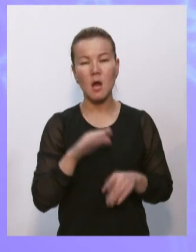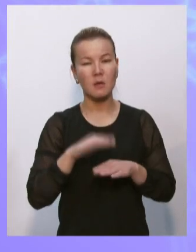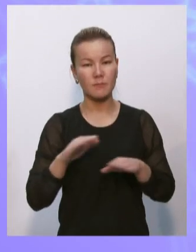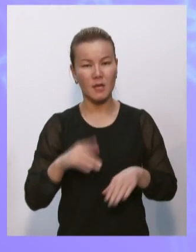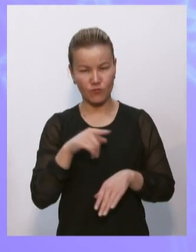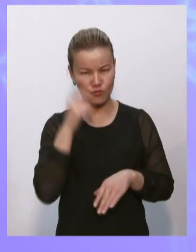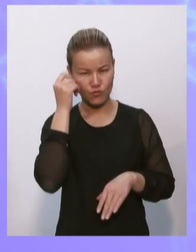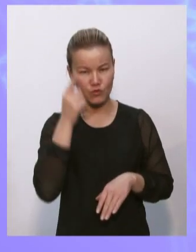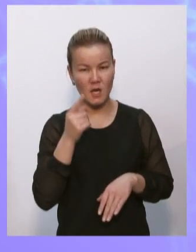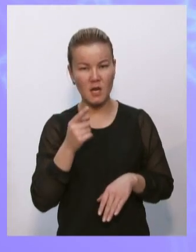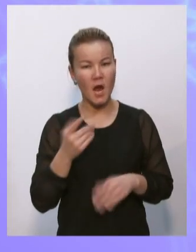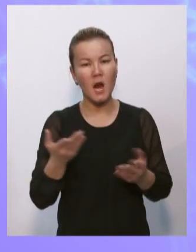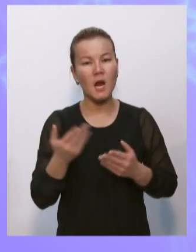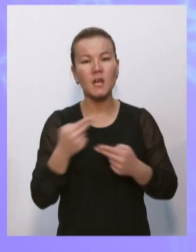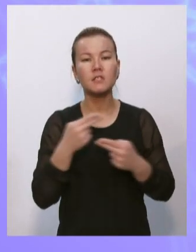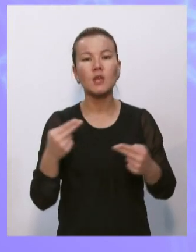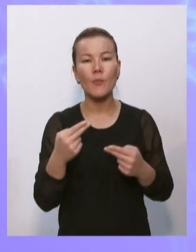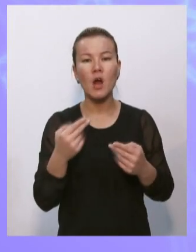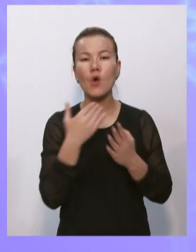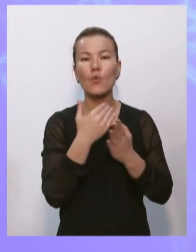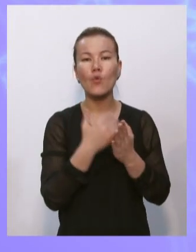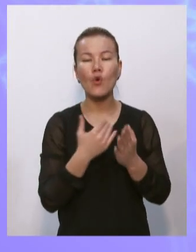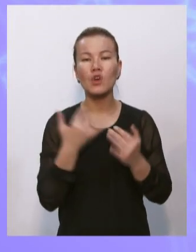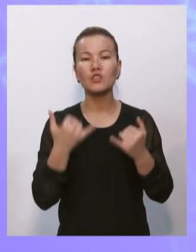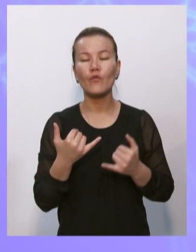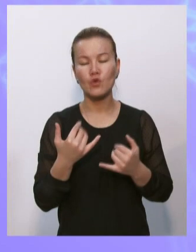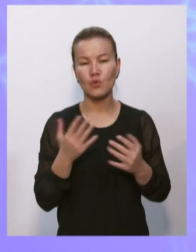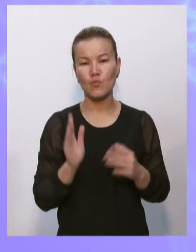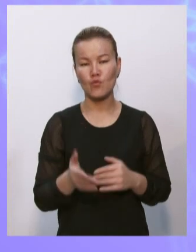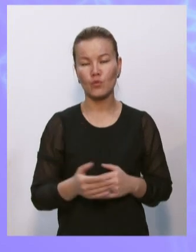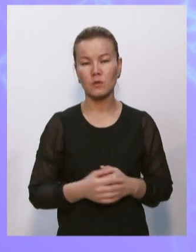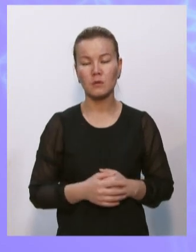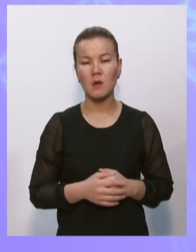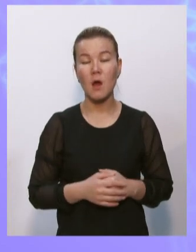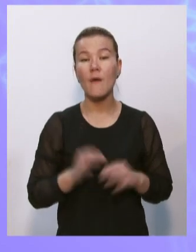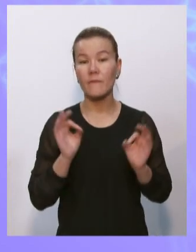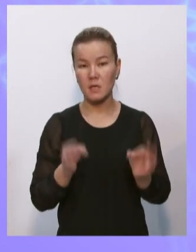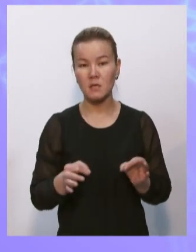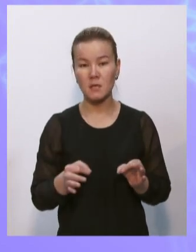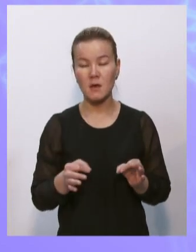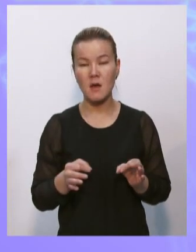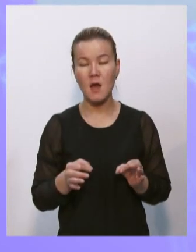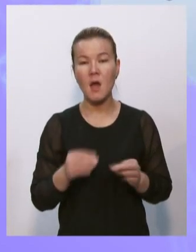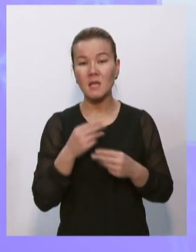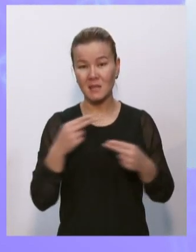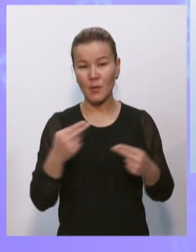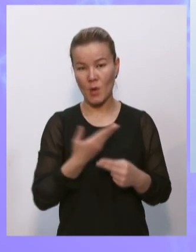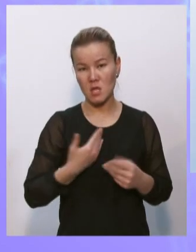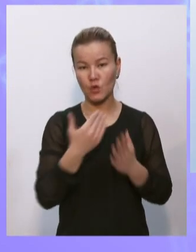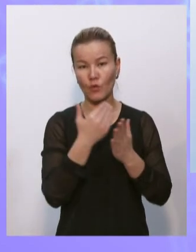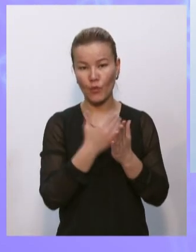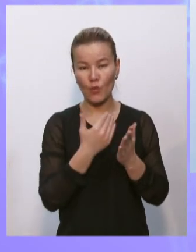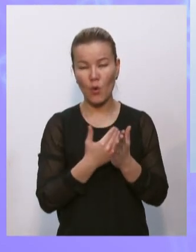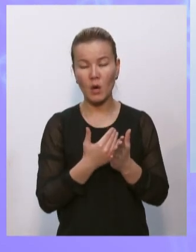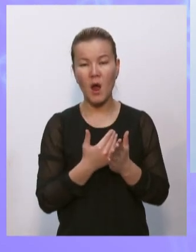уже догадались, какая тема урока сегодня будет? Верно! Тема нашего